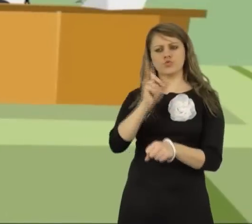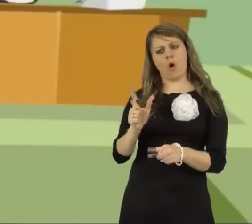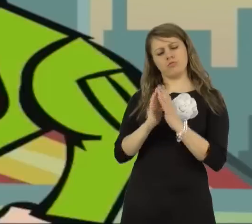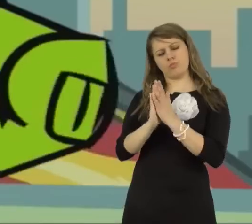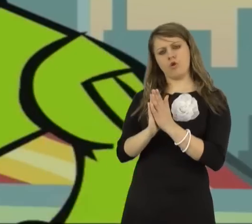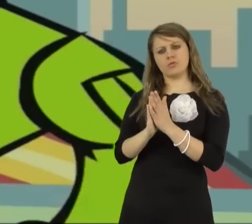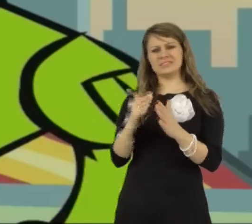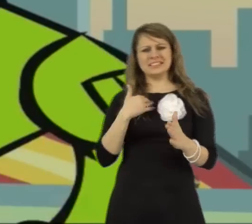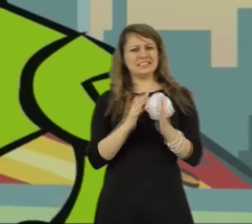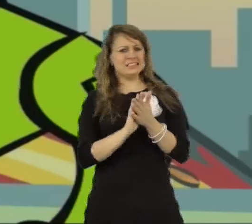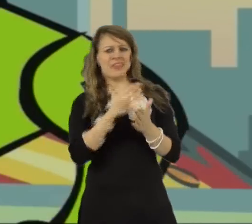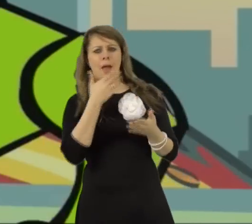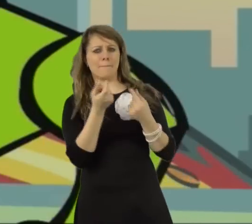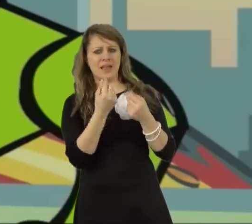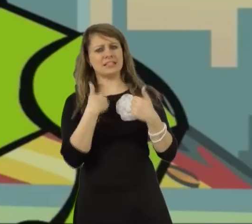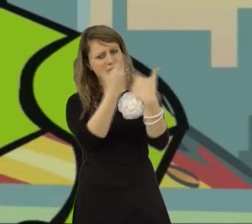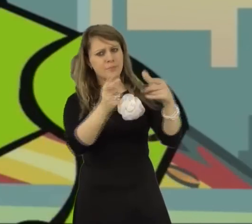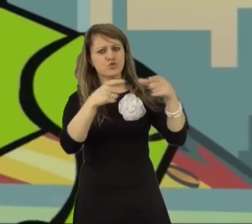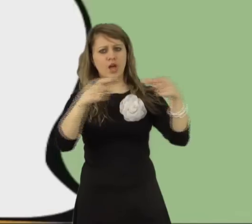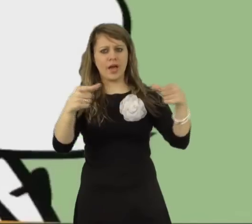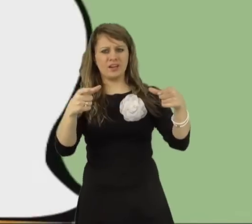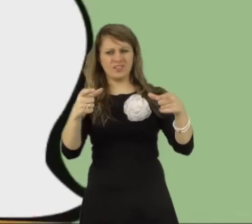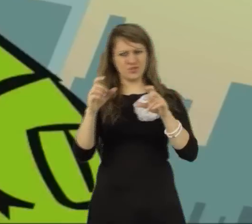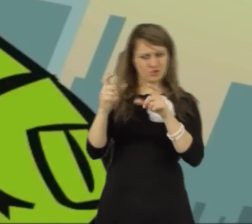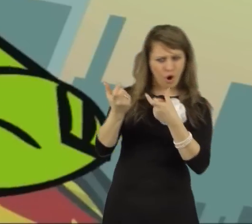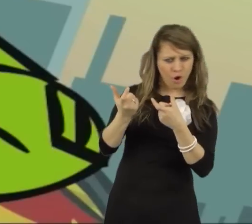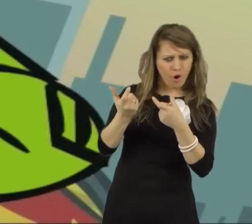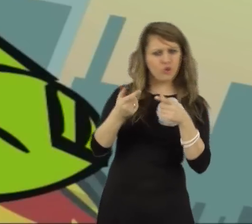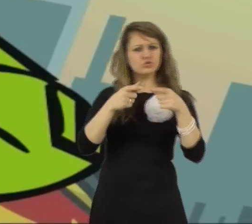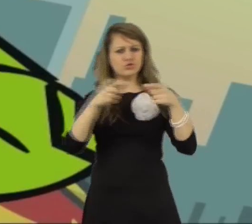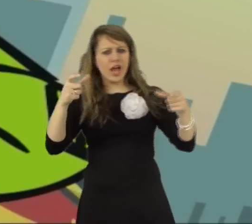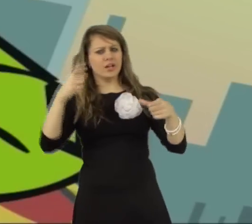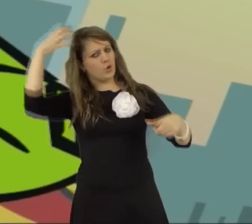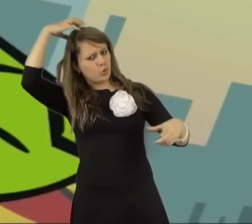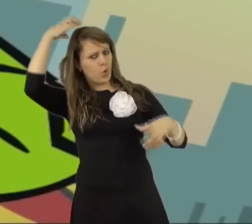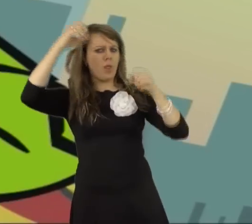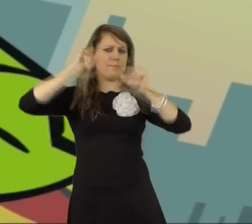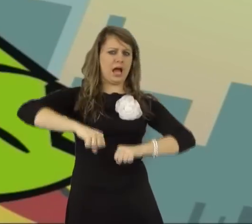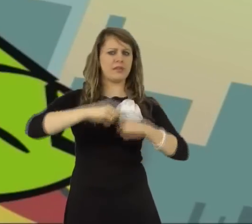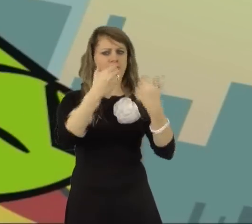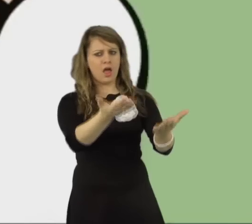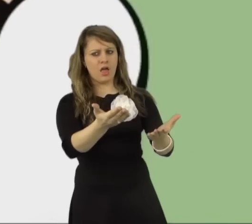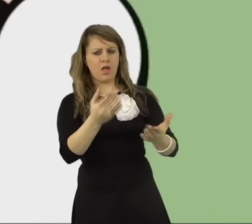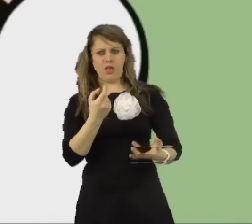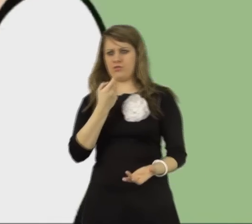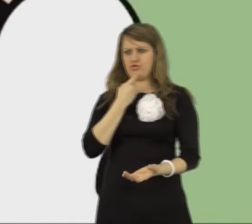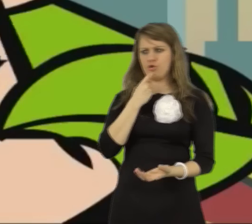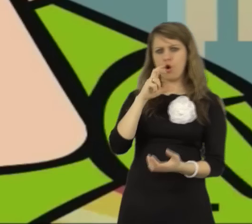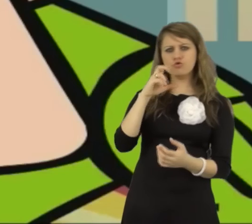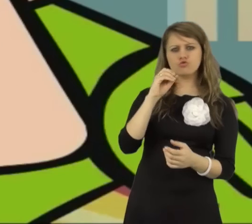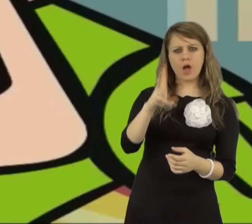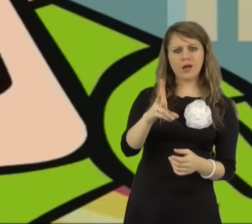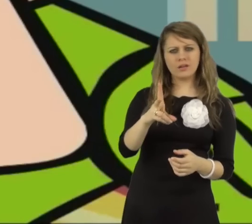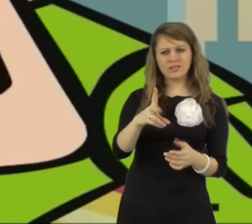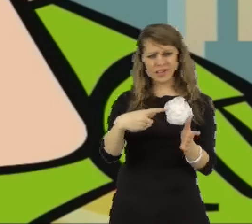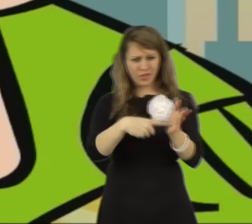450 mońków, proszę. Zabrakło mi gotówki, przyjmie pan czek? Słucham? Czek Królewskiego Banku Komercyjnego. A co to jest? Czek? To